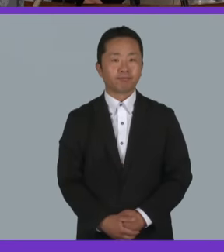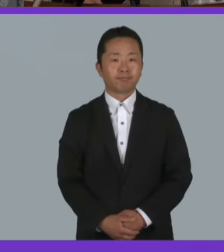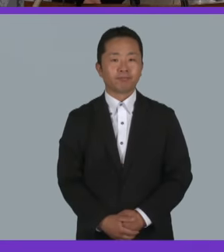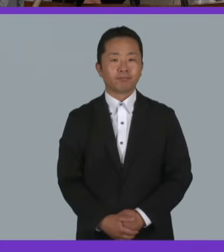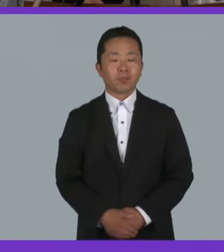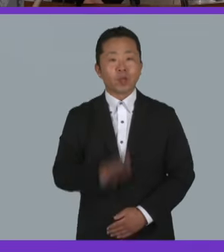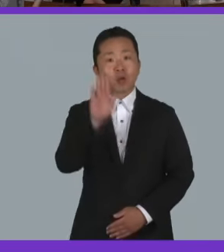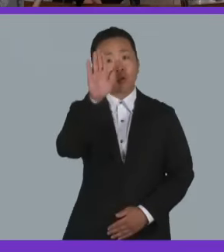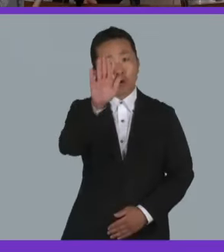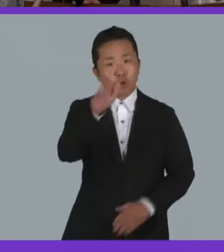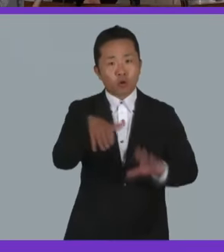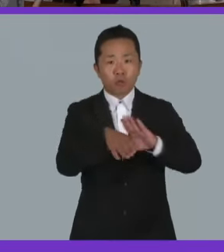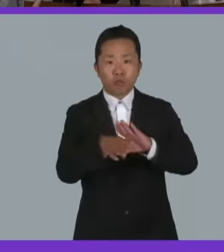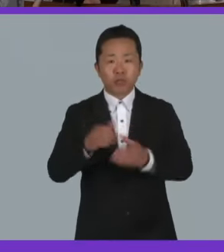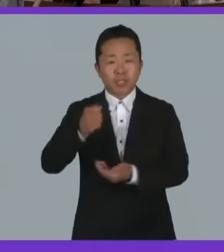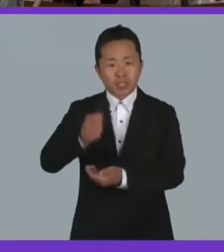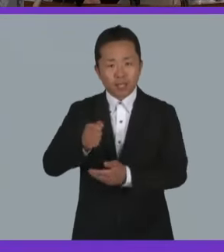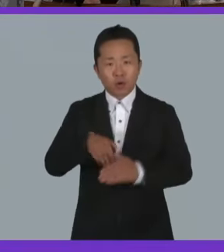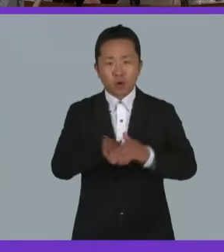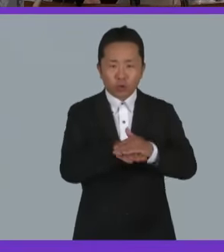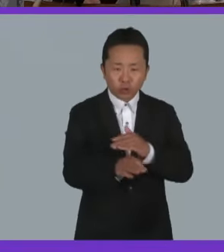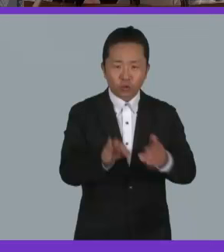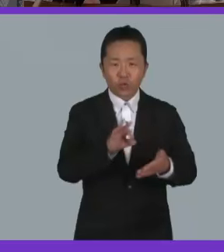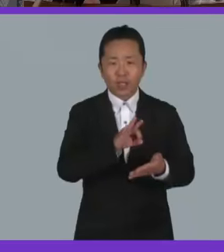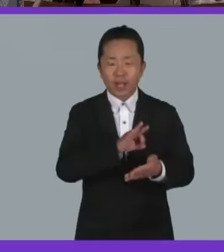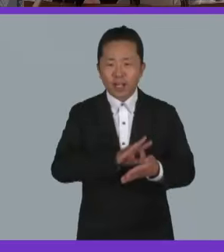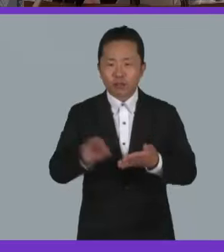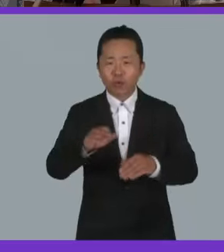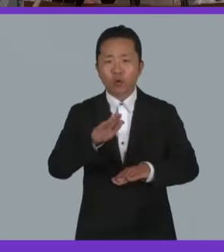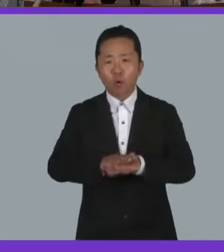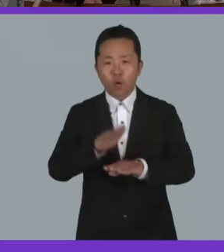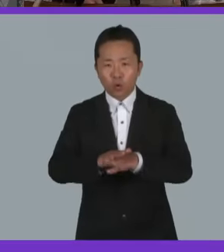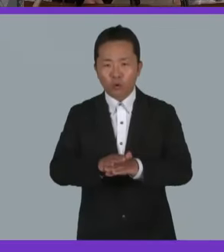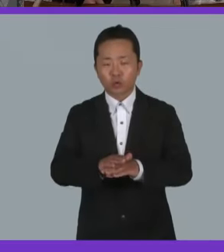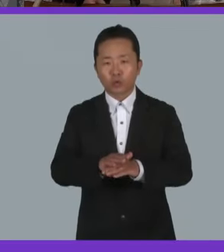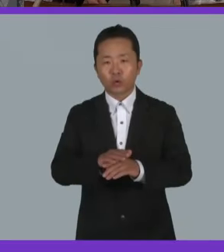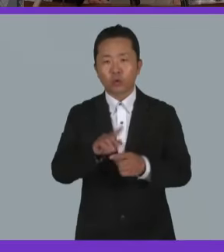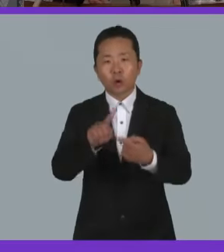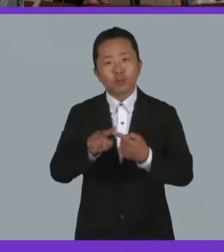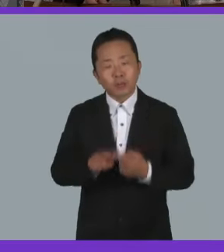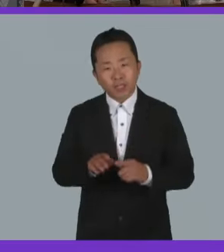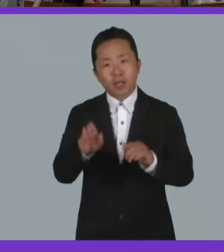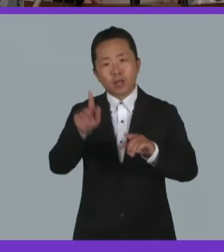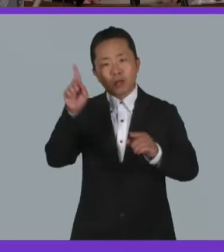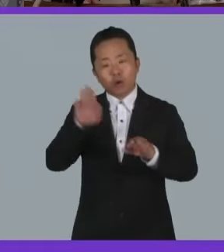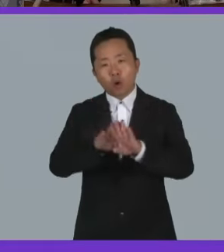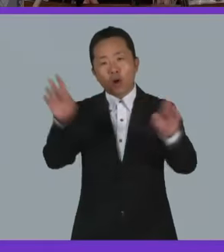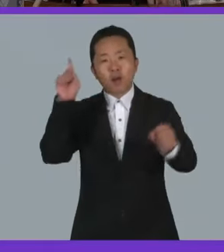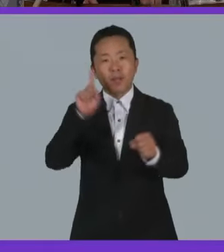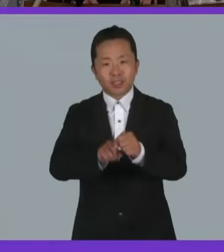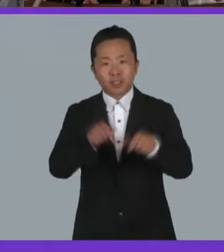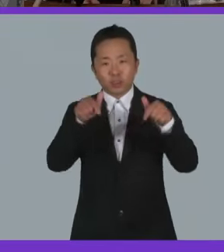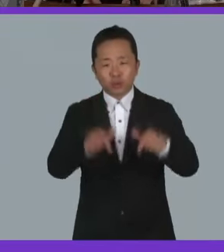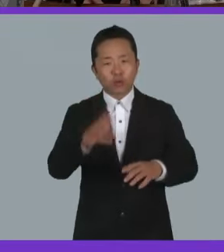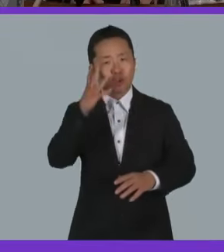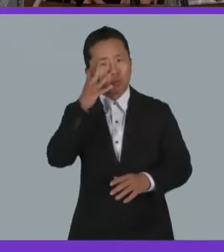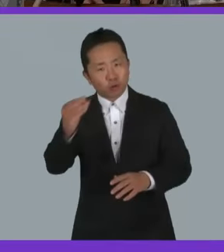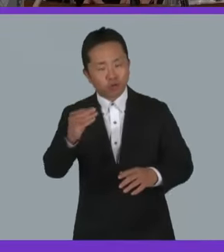考えております。今後も文化財の保存と活用の調和の取れた公開を目指すとともに、京都の文化の魅力を